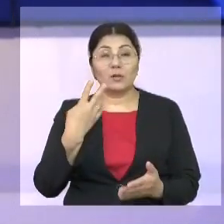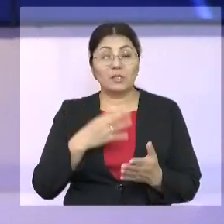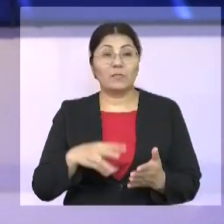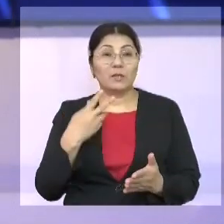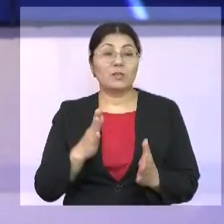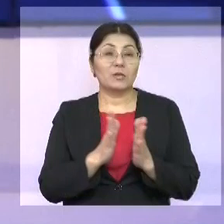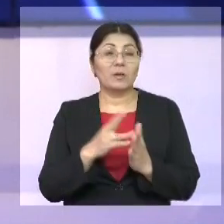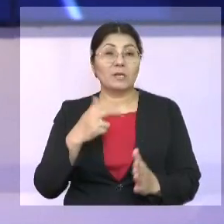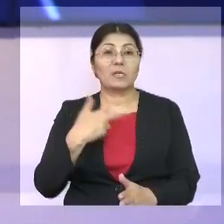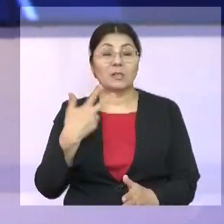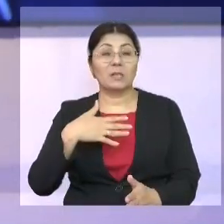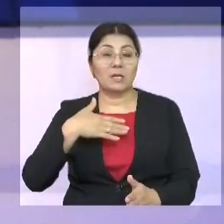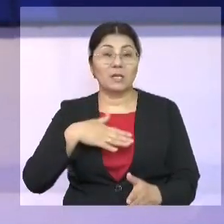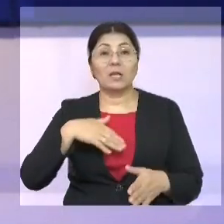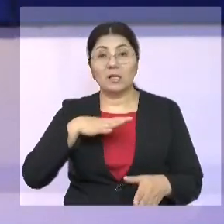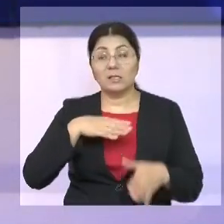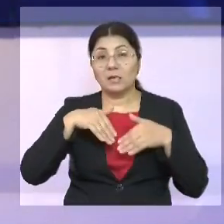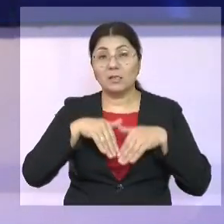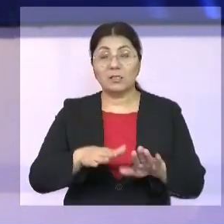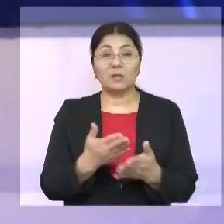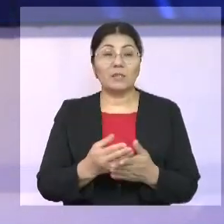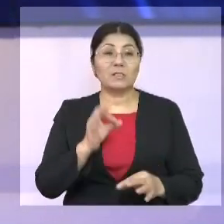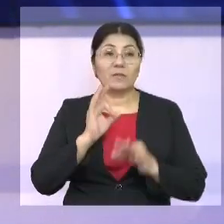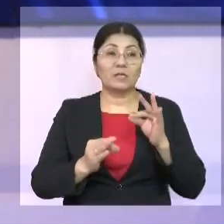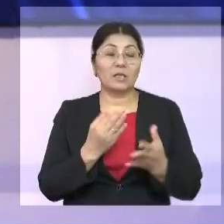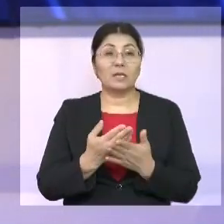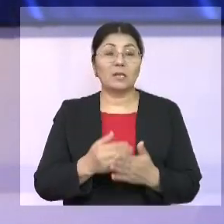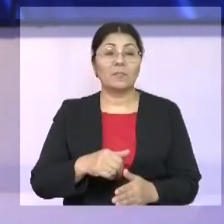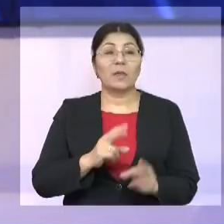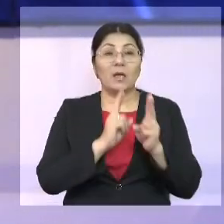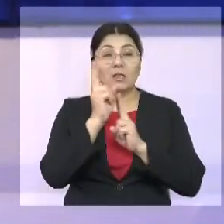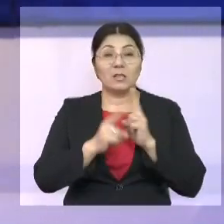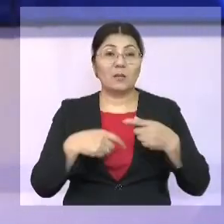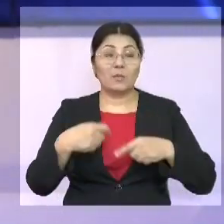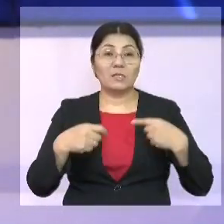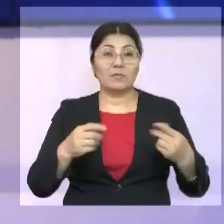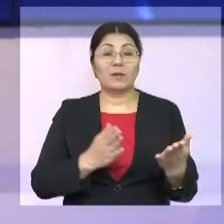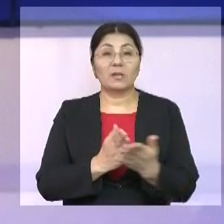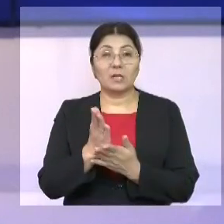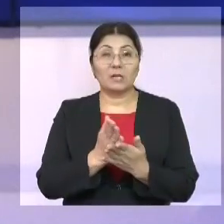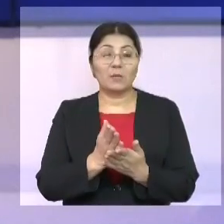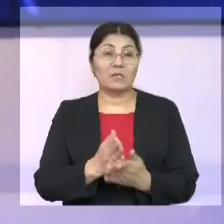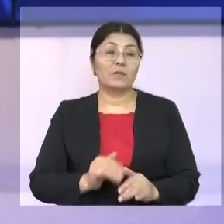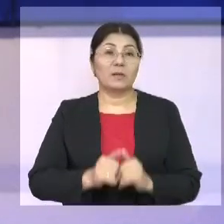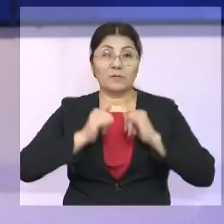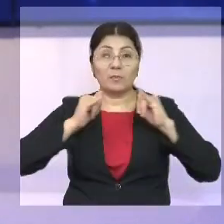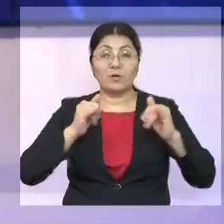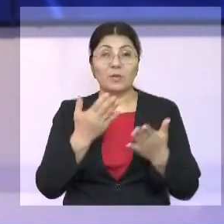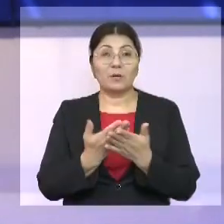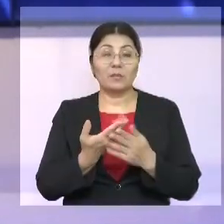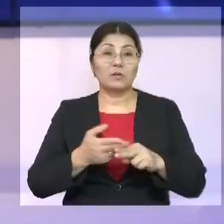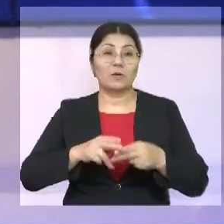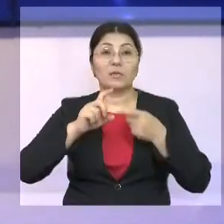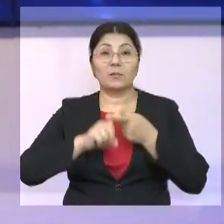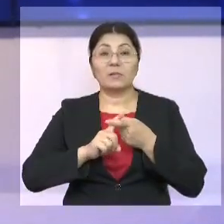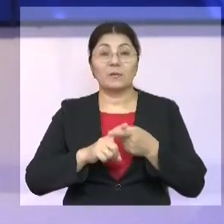потребителей. 303 из них решены удовлетворительно. К слову, с годами жалоб на торговые и оказывающие услуги заведения становится все больше. С чем это